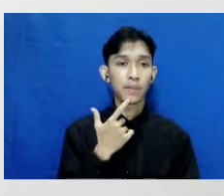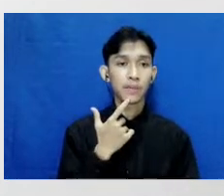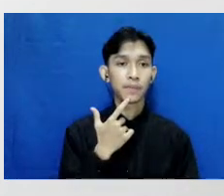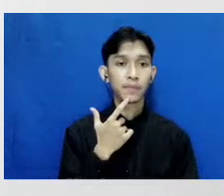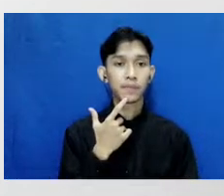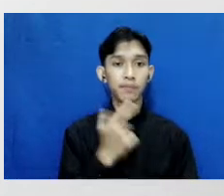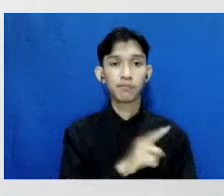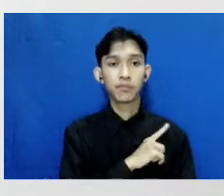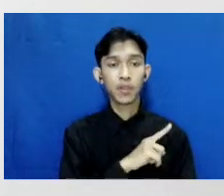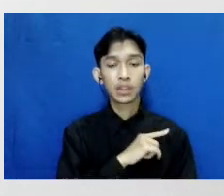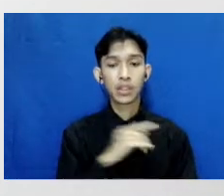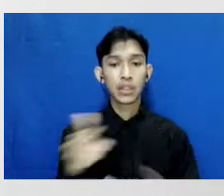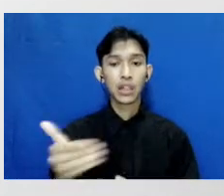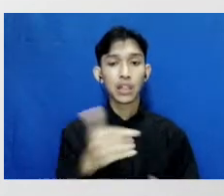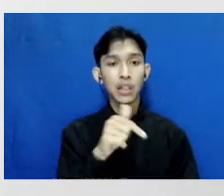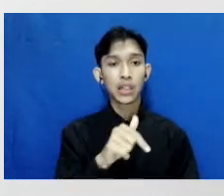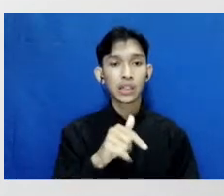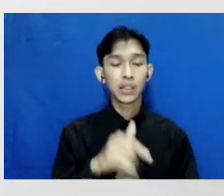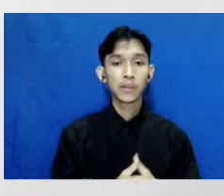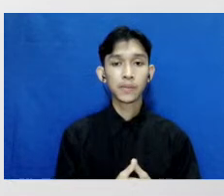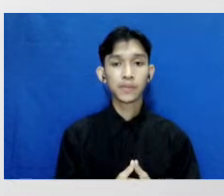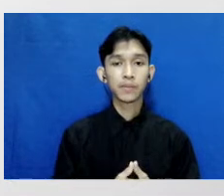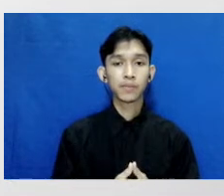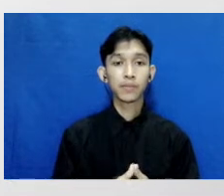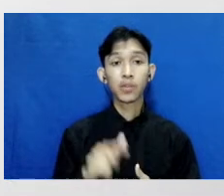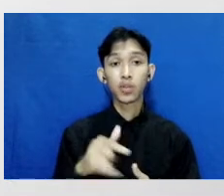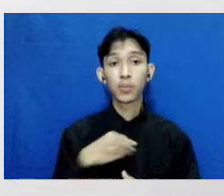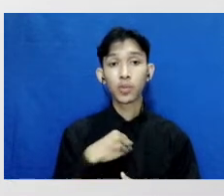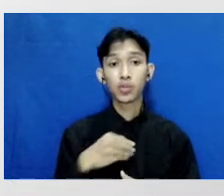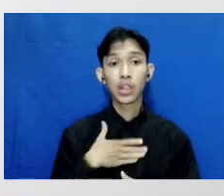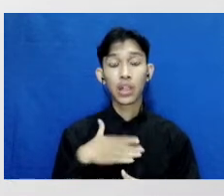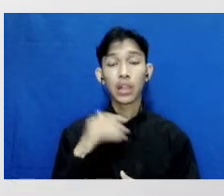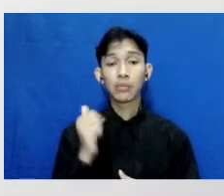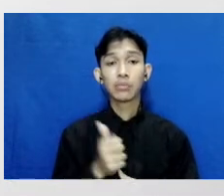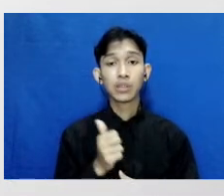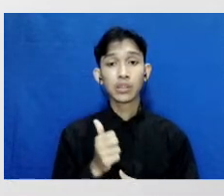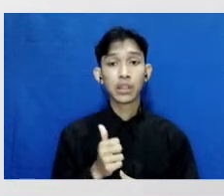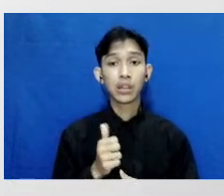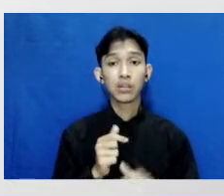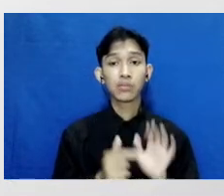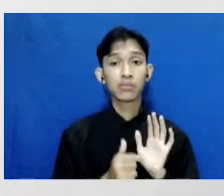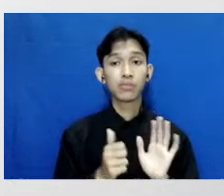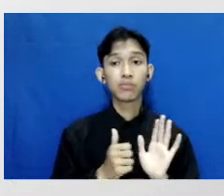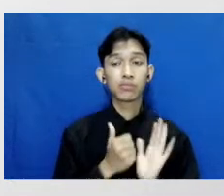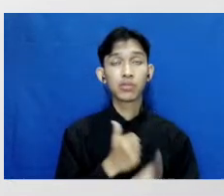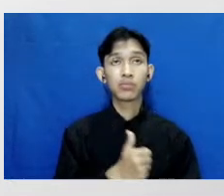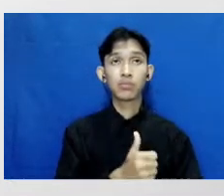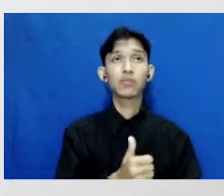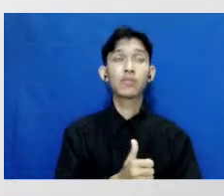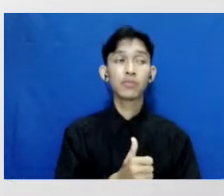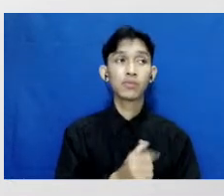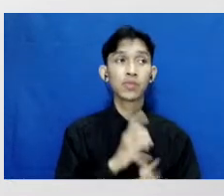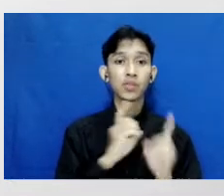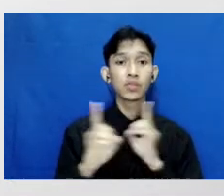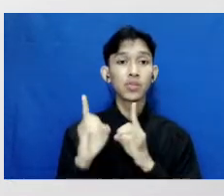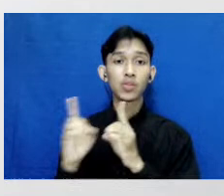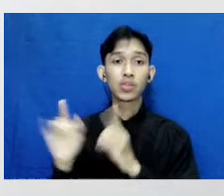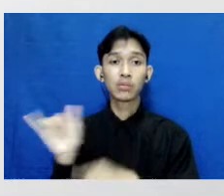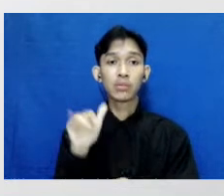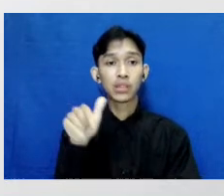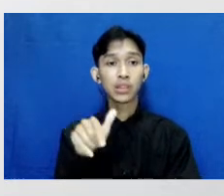privasi data ini. Nah, itu menurut saya bisa diakomodir dengan diskusi-diskusi seperti ini,